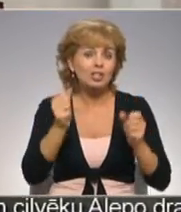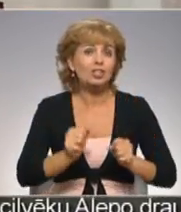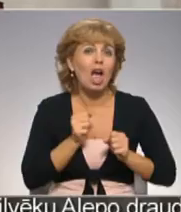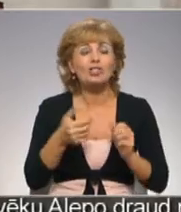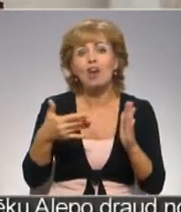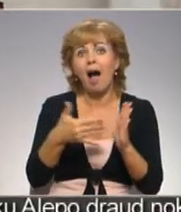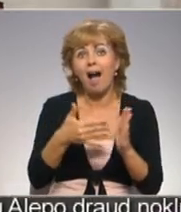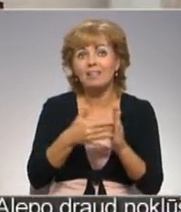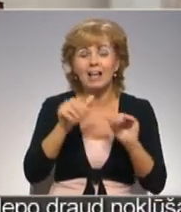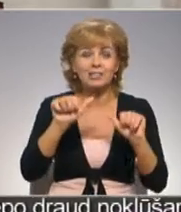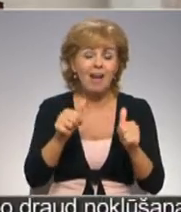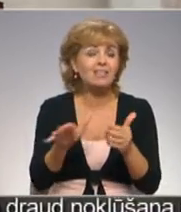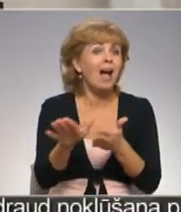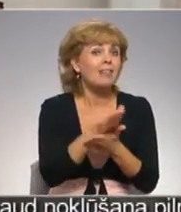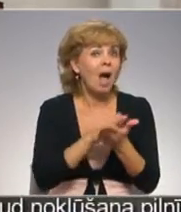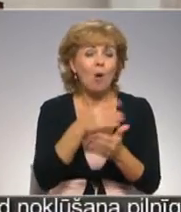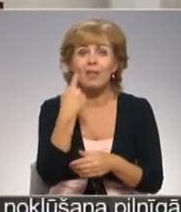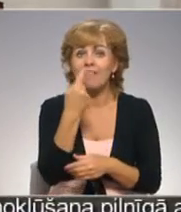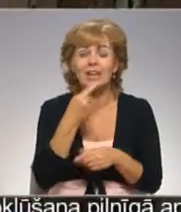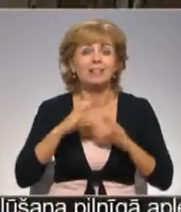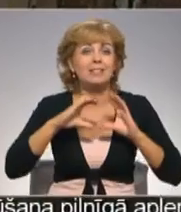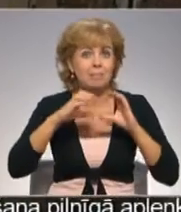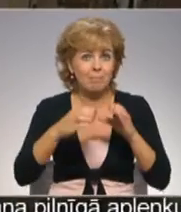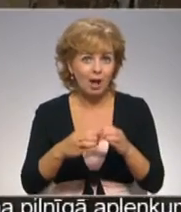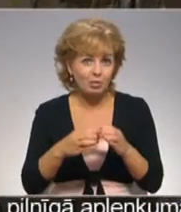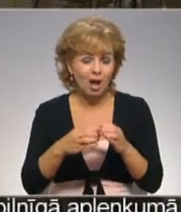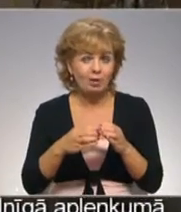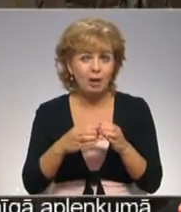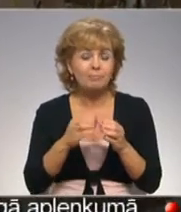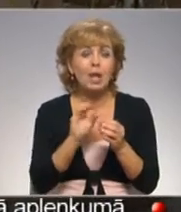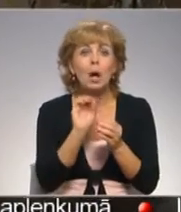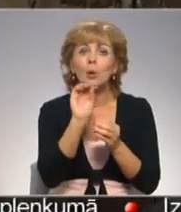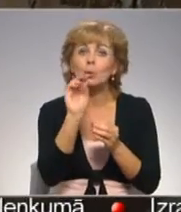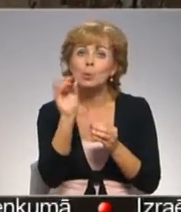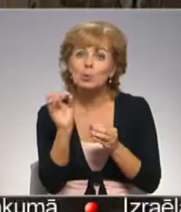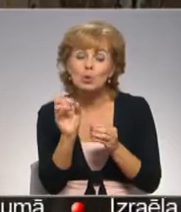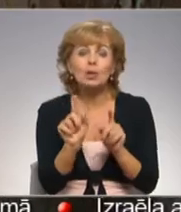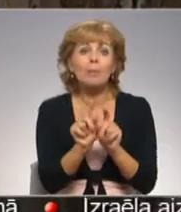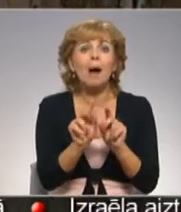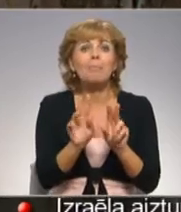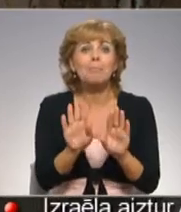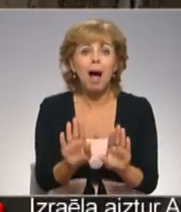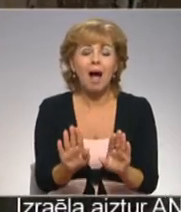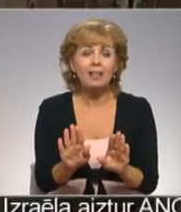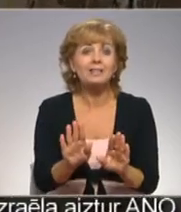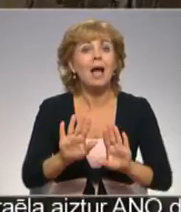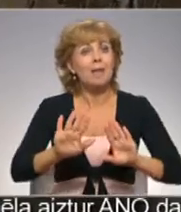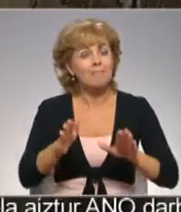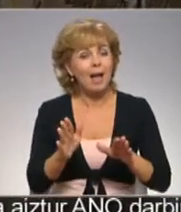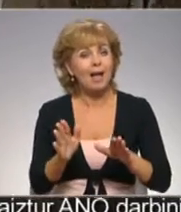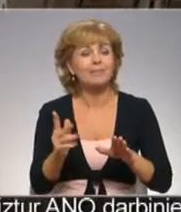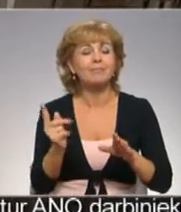adatainas gladiolas, kādas vēl nav nevienam pasaulē. Kruzuļājums jau paliks vienalga, bet jāliek